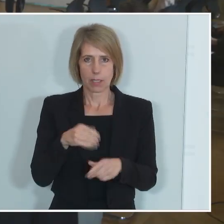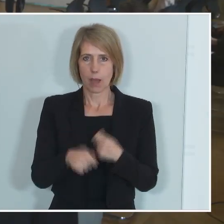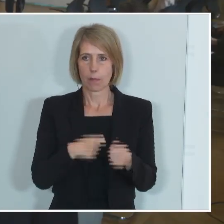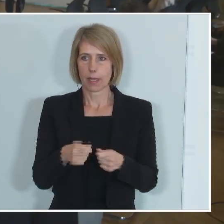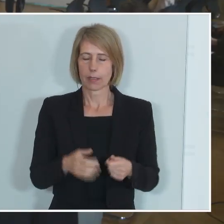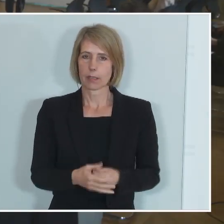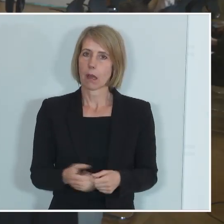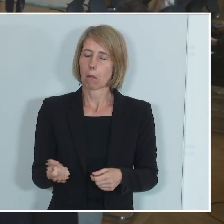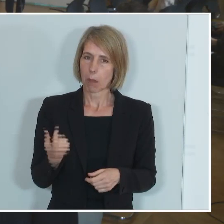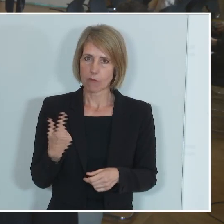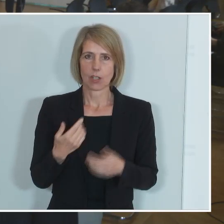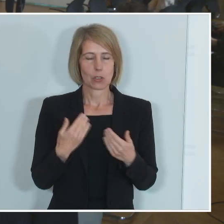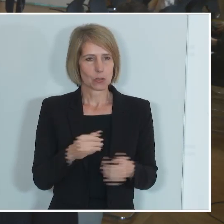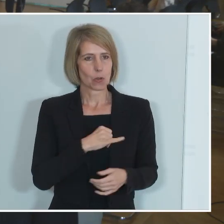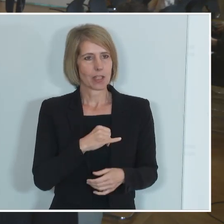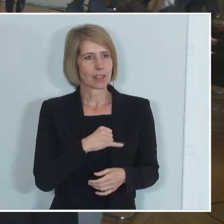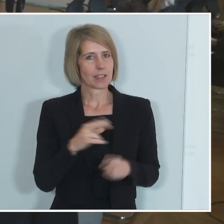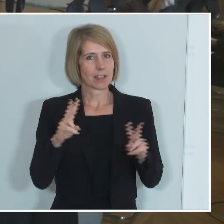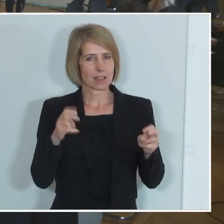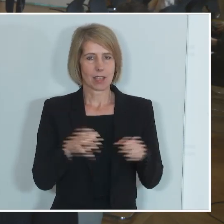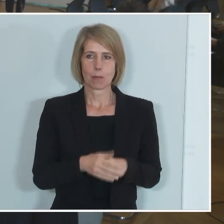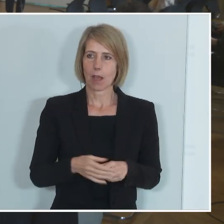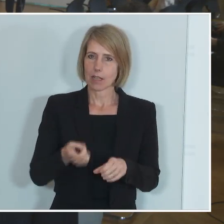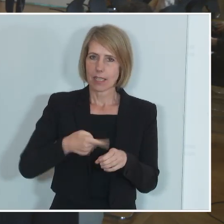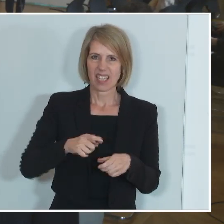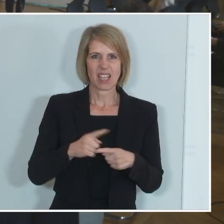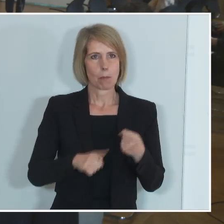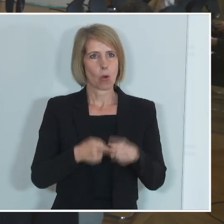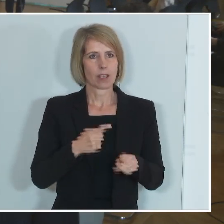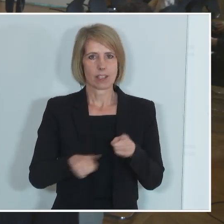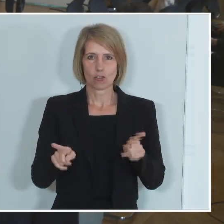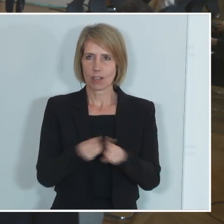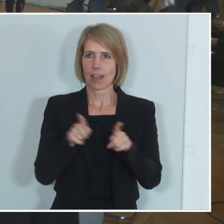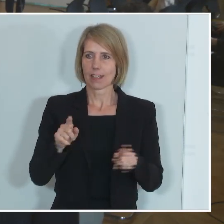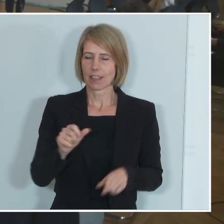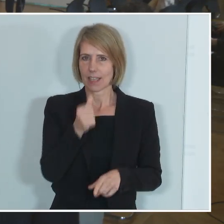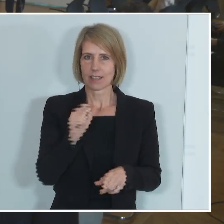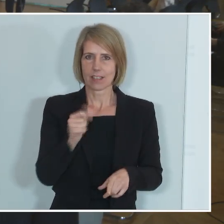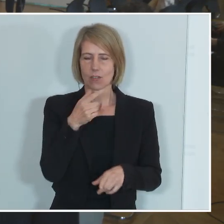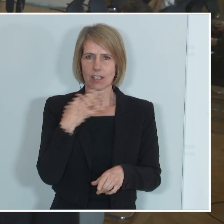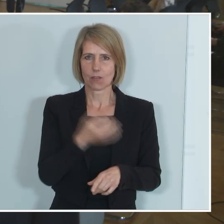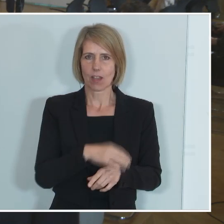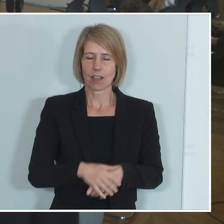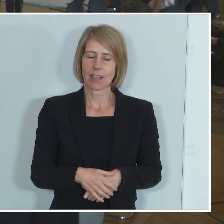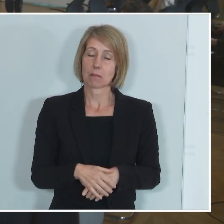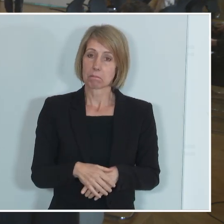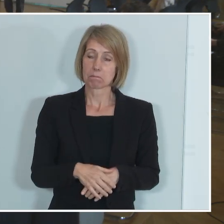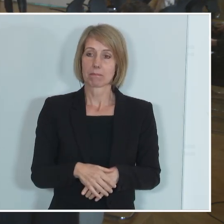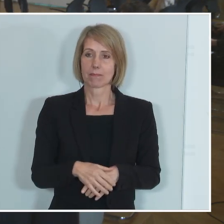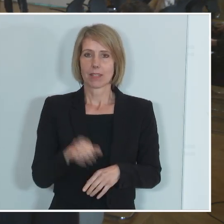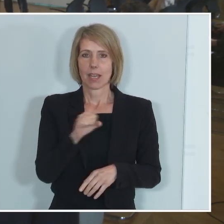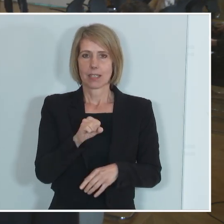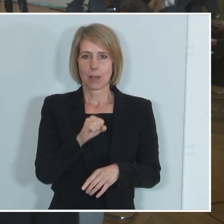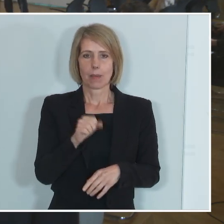ist der Binnenmarkt, dass die erste Frage gleich eine zutiefst innenpolitische ist. Ich glaube, daran müssen wir noch arbeiten. Also zu Ihrer zweiten Frage. Sebastian Kurz